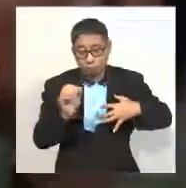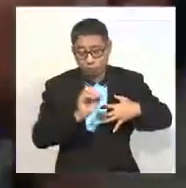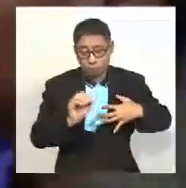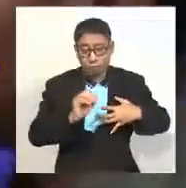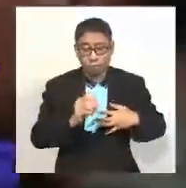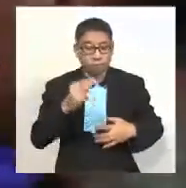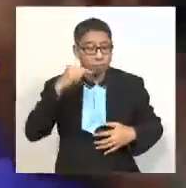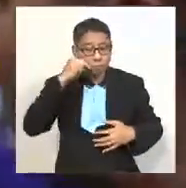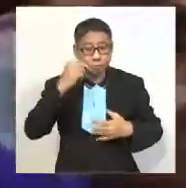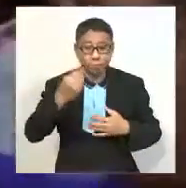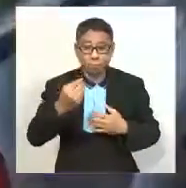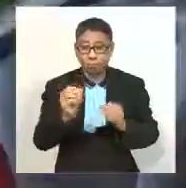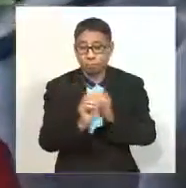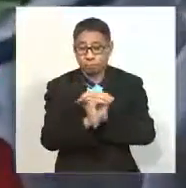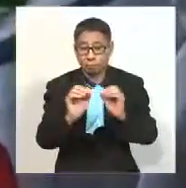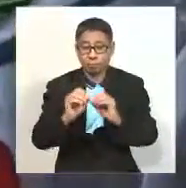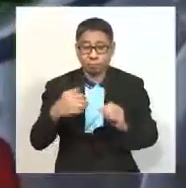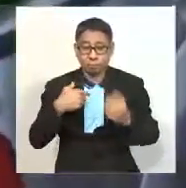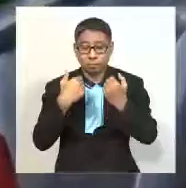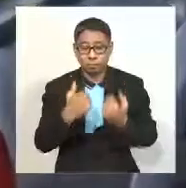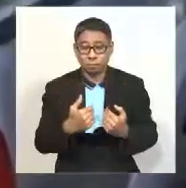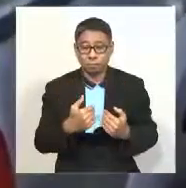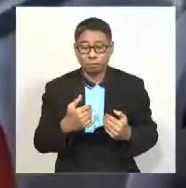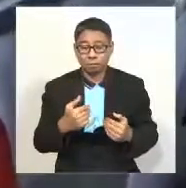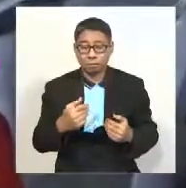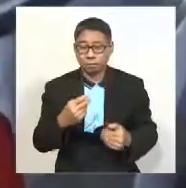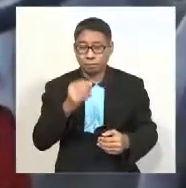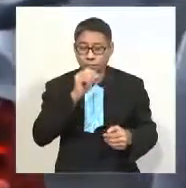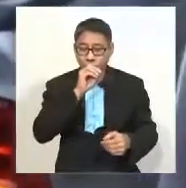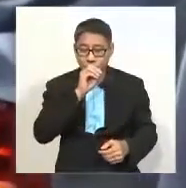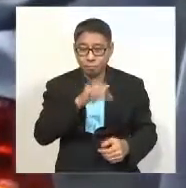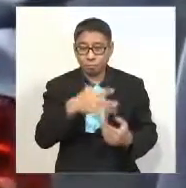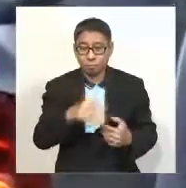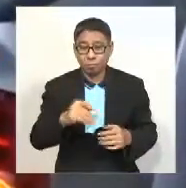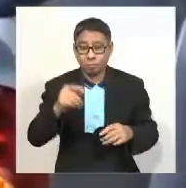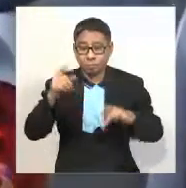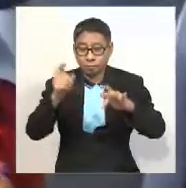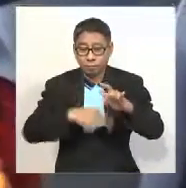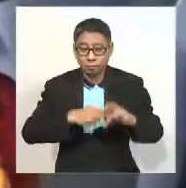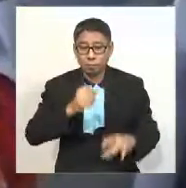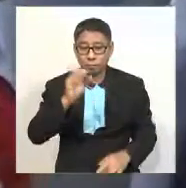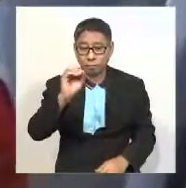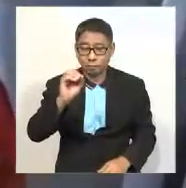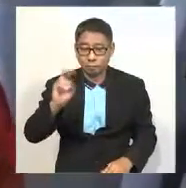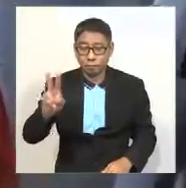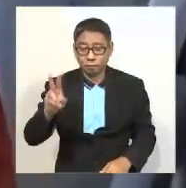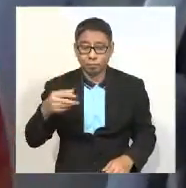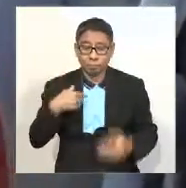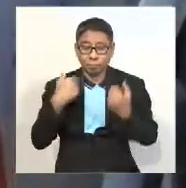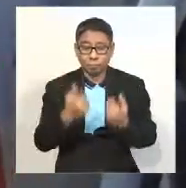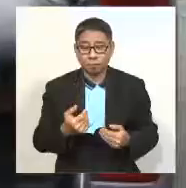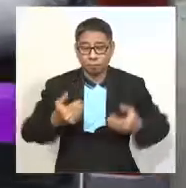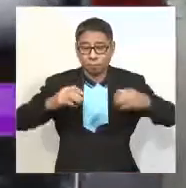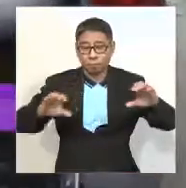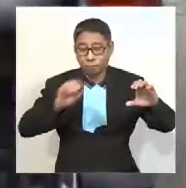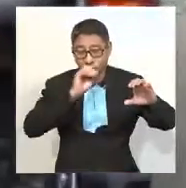ไม่มีการใช้น้ำไม่มีสิ่งบ่งชี้ที่ทำให้ขาดออกซิเจนอย่างไรก็ตามยืนยันว่ารัฐ